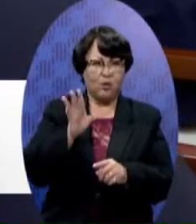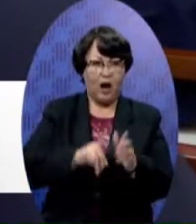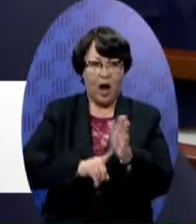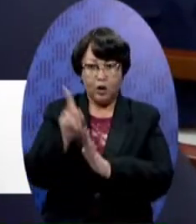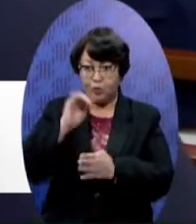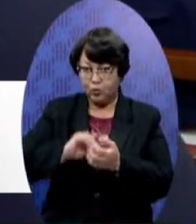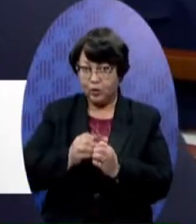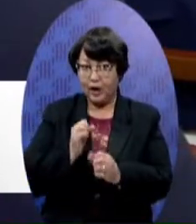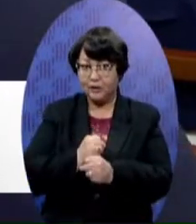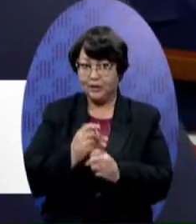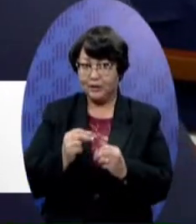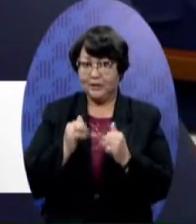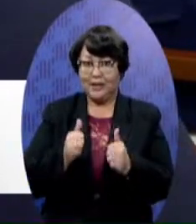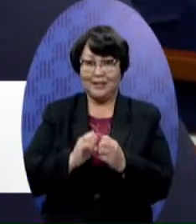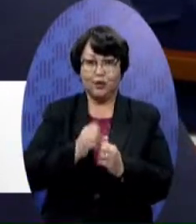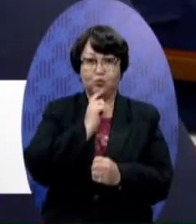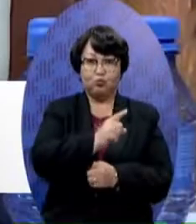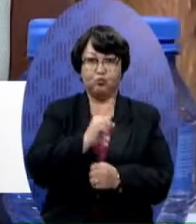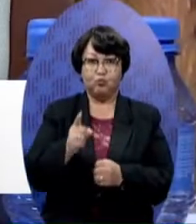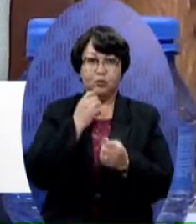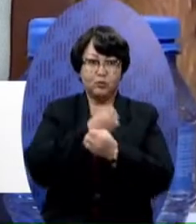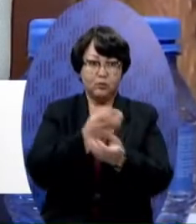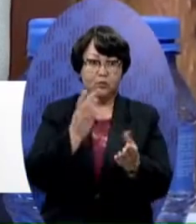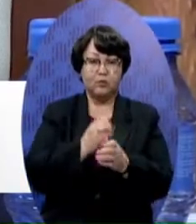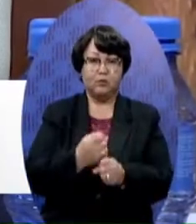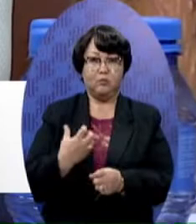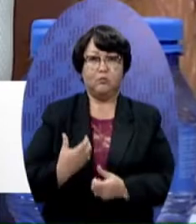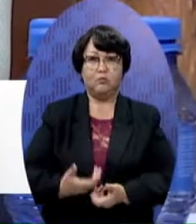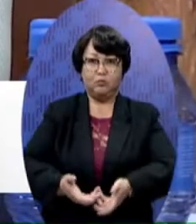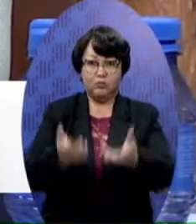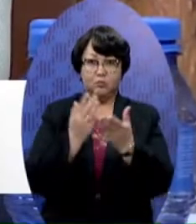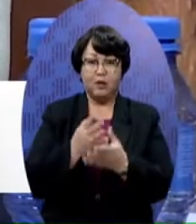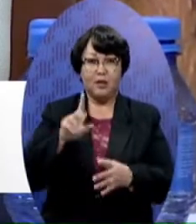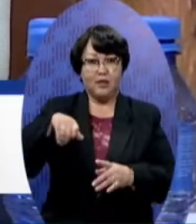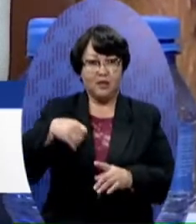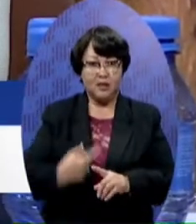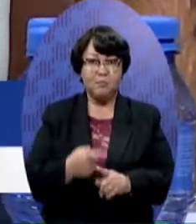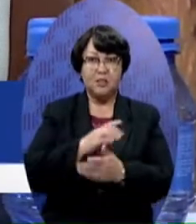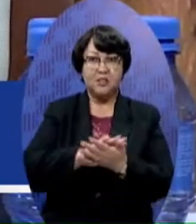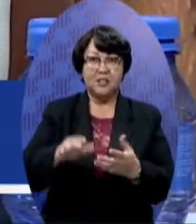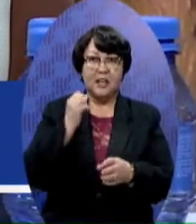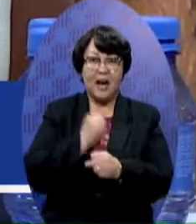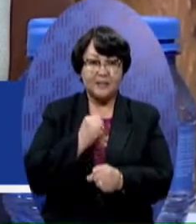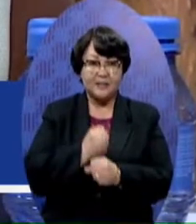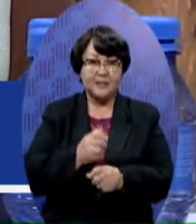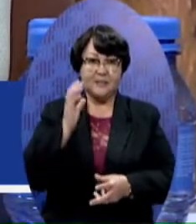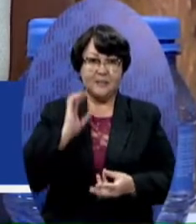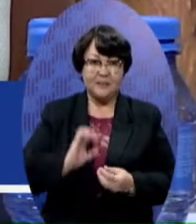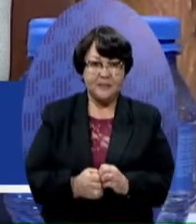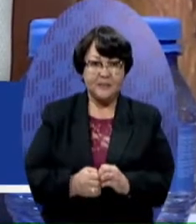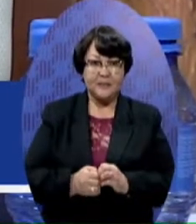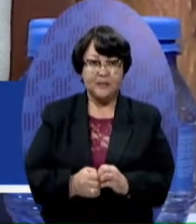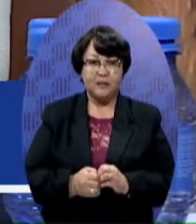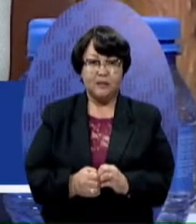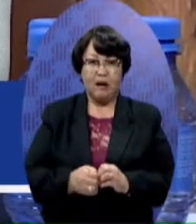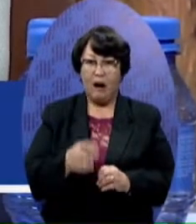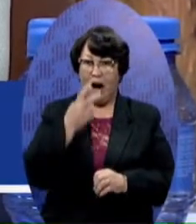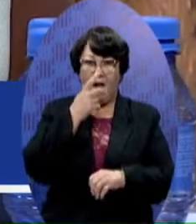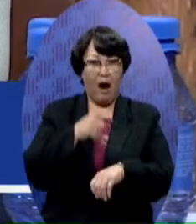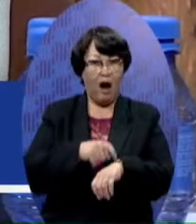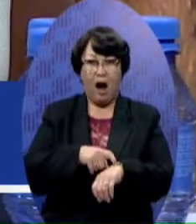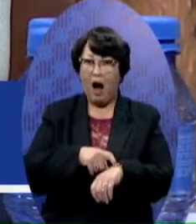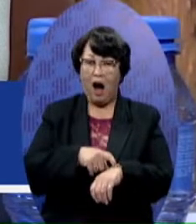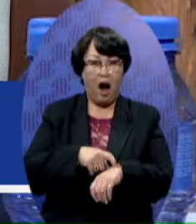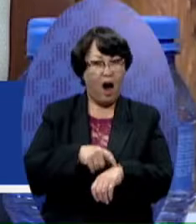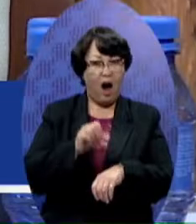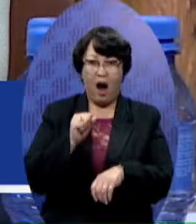сайн гүйцэтгэхийг үүрэг болголоо. Одоо нэмж шинэ ажил одоо аваад би бараг л амжихгүй